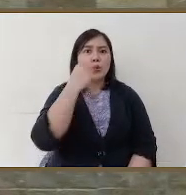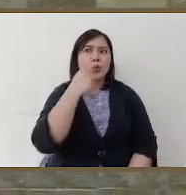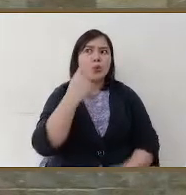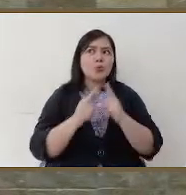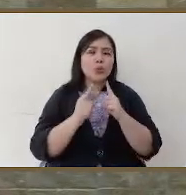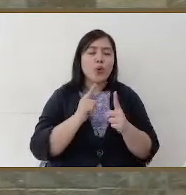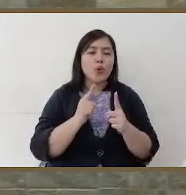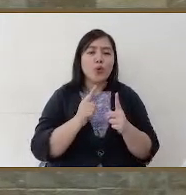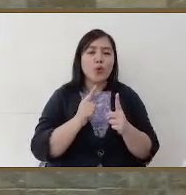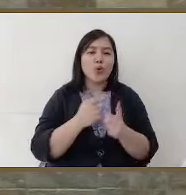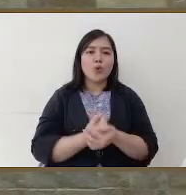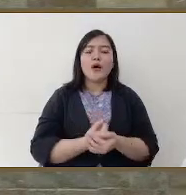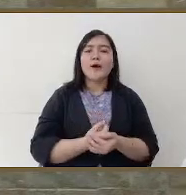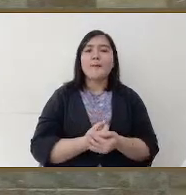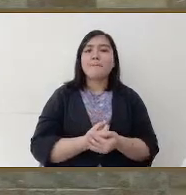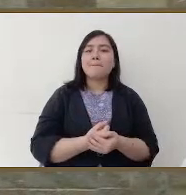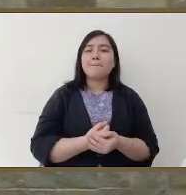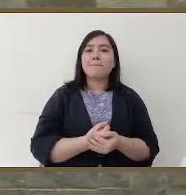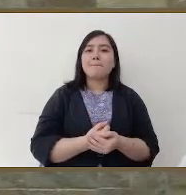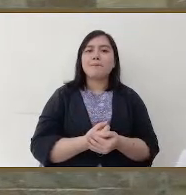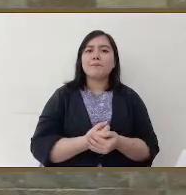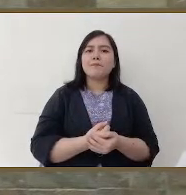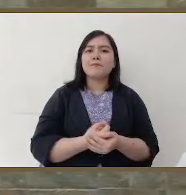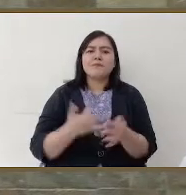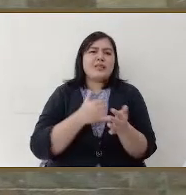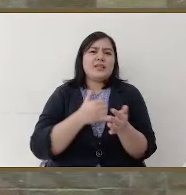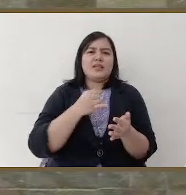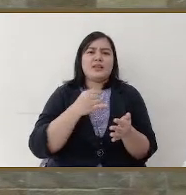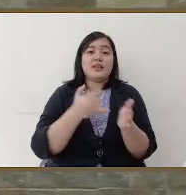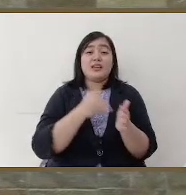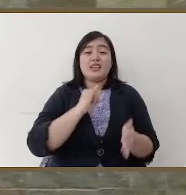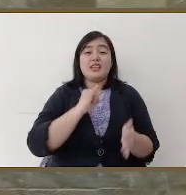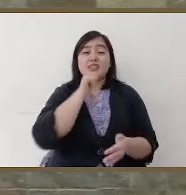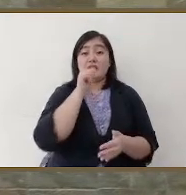alak? Hindi ikaw, yung nagkukontrol sa'yo.